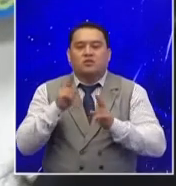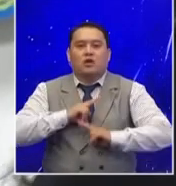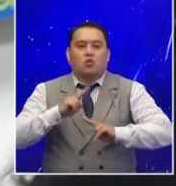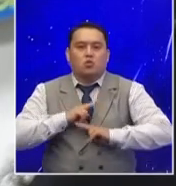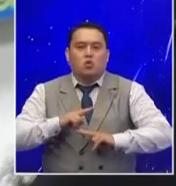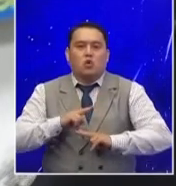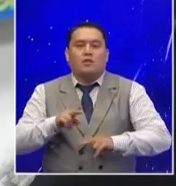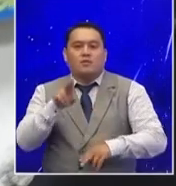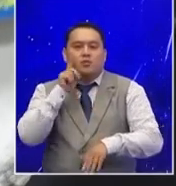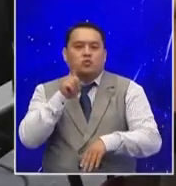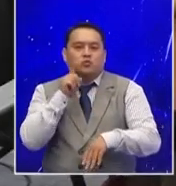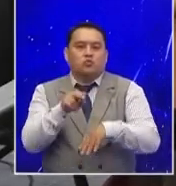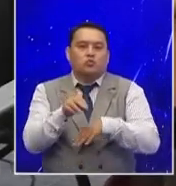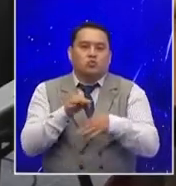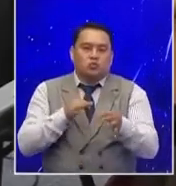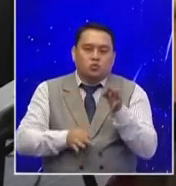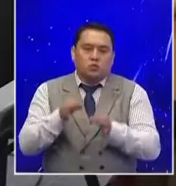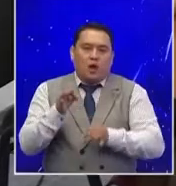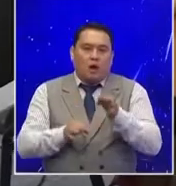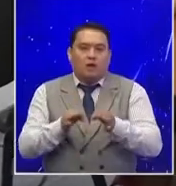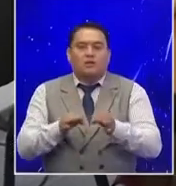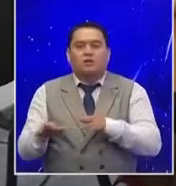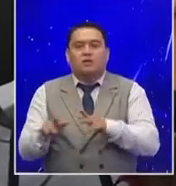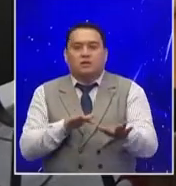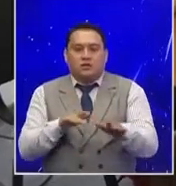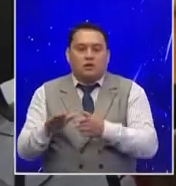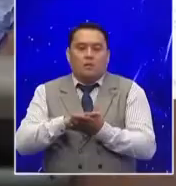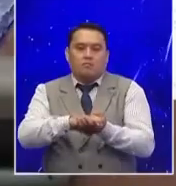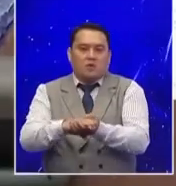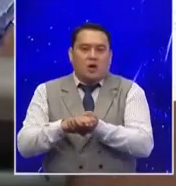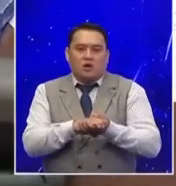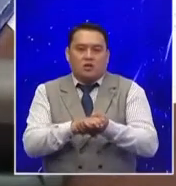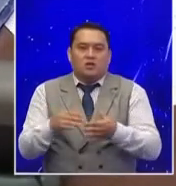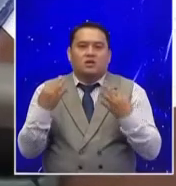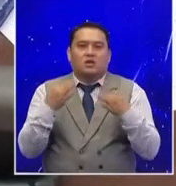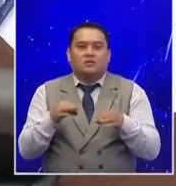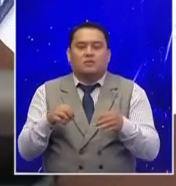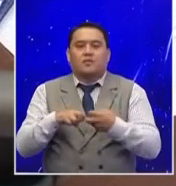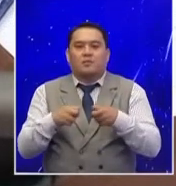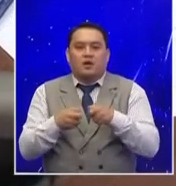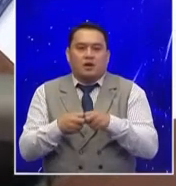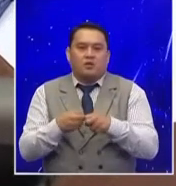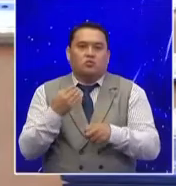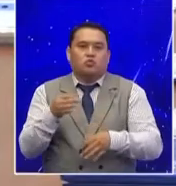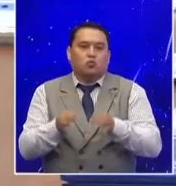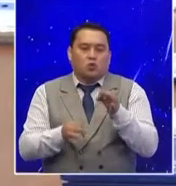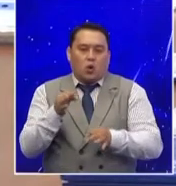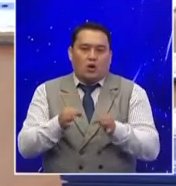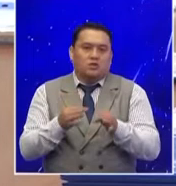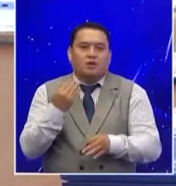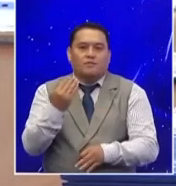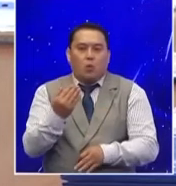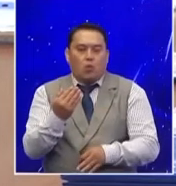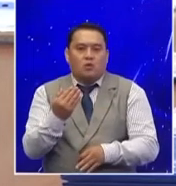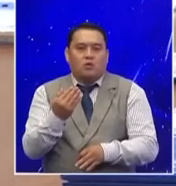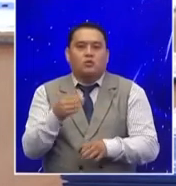представителями ювенального суда. И, конечно, нельзя не сказать о деятельности медиаторов, нацеленной на разрешение конфликтов в отношениях супругов. Благодаря этому